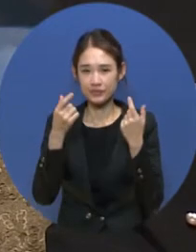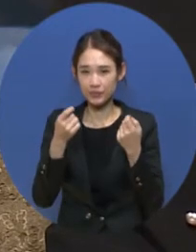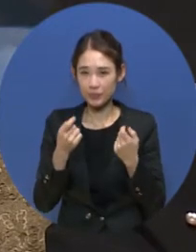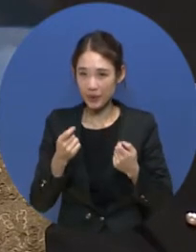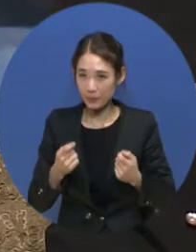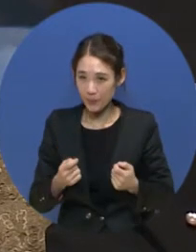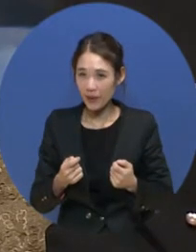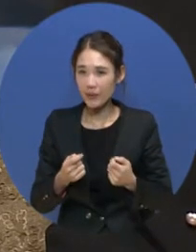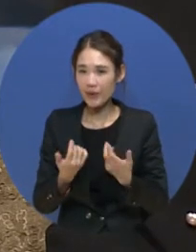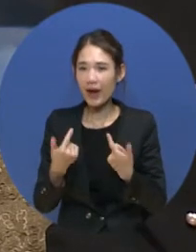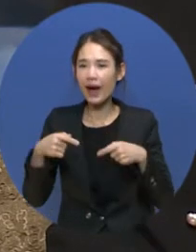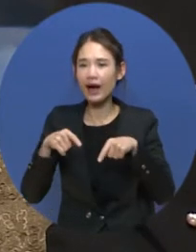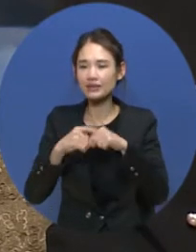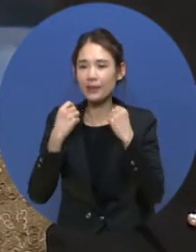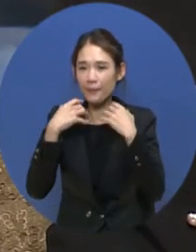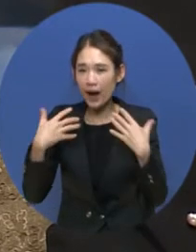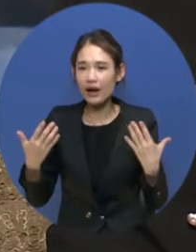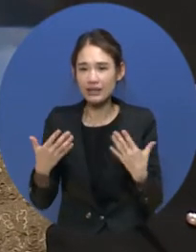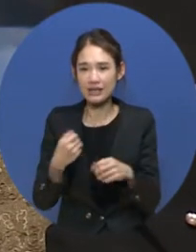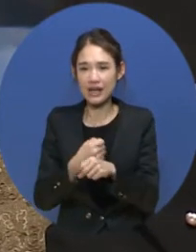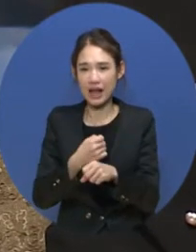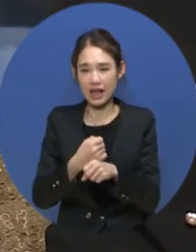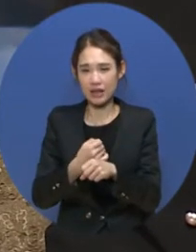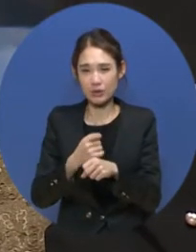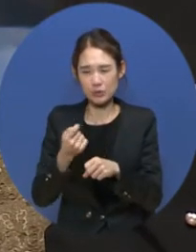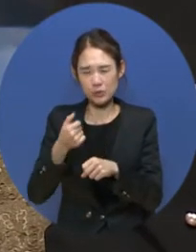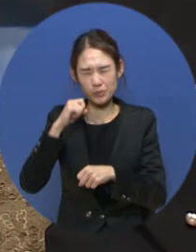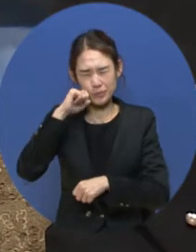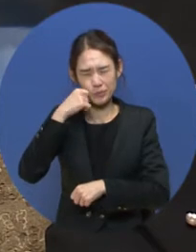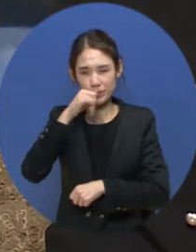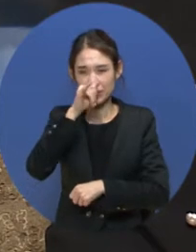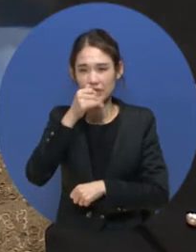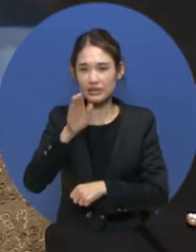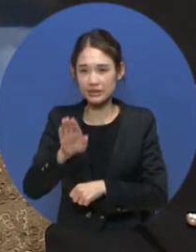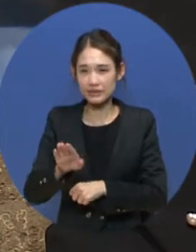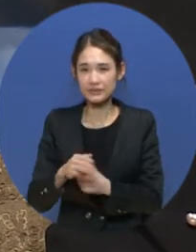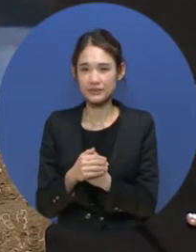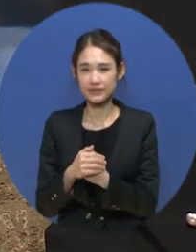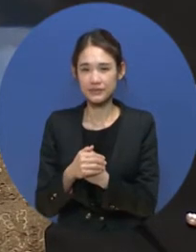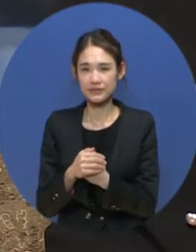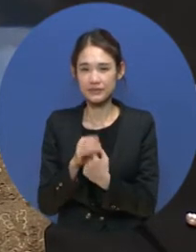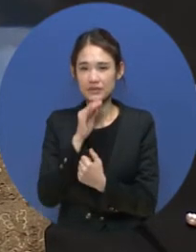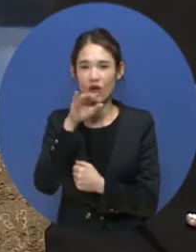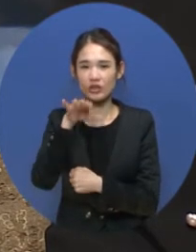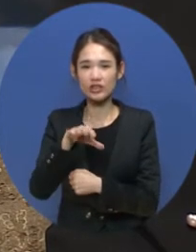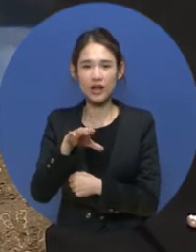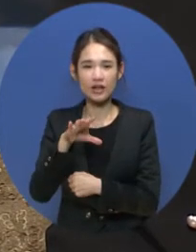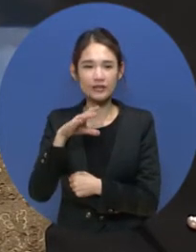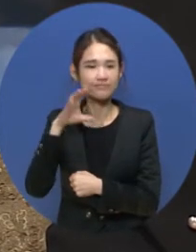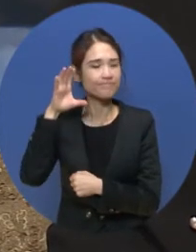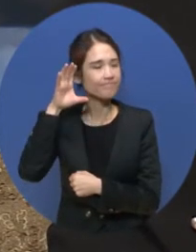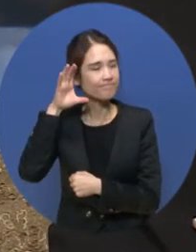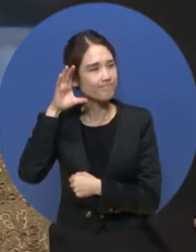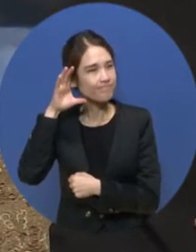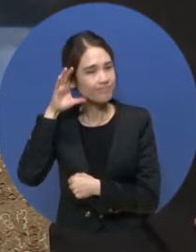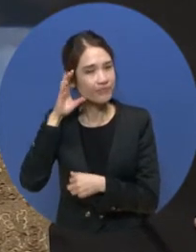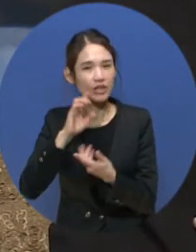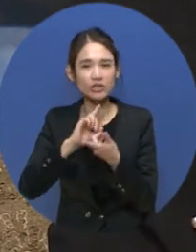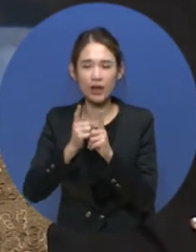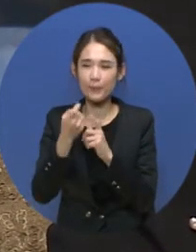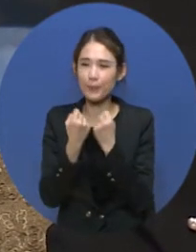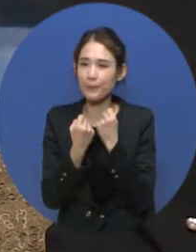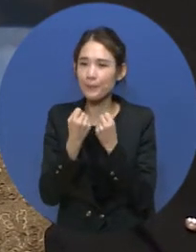것들에 같이 병행하는 데는 좀 어려움이 있지만 네. 뭐 현장의 목소리를 이렇게 대변할 수